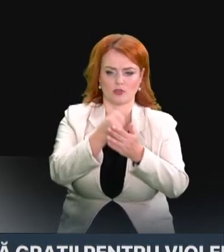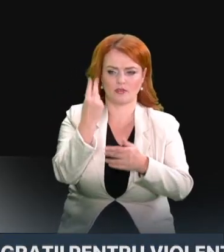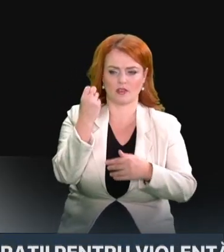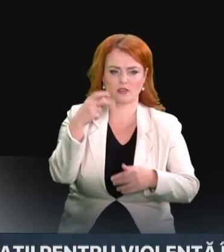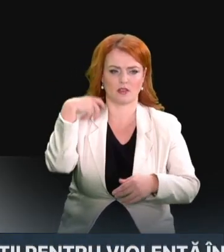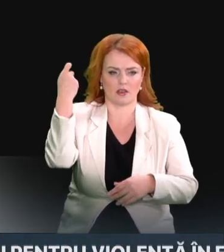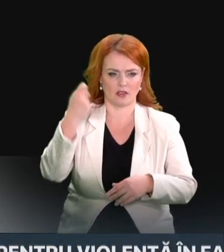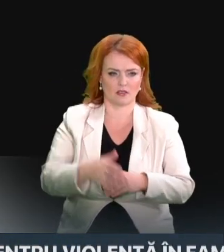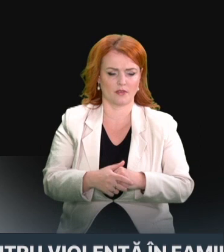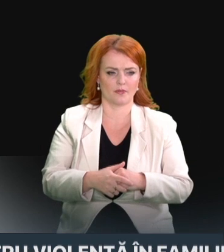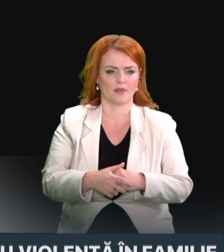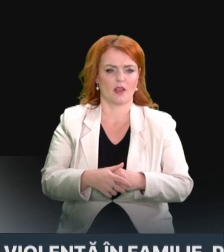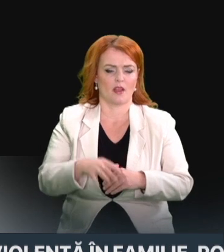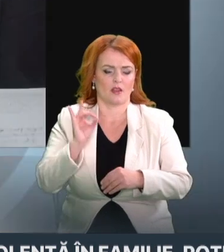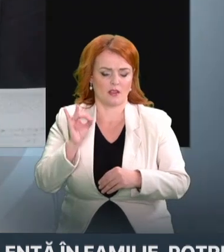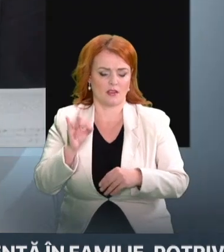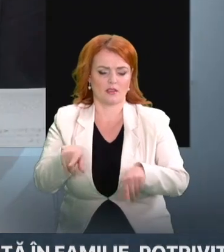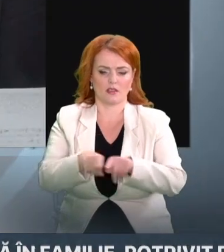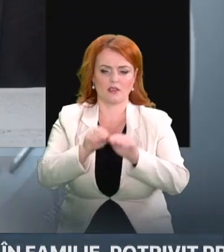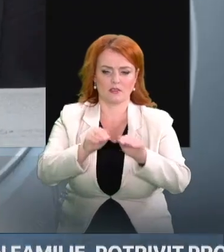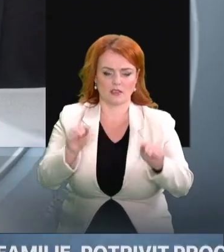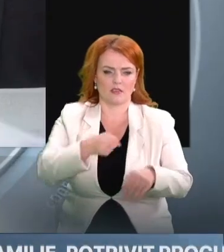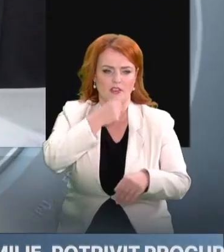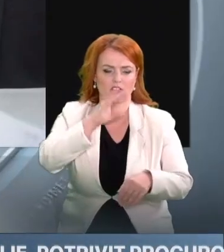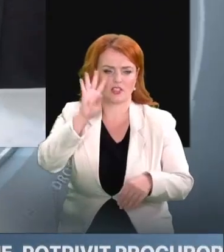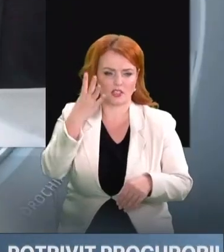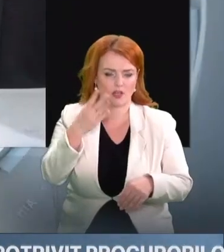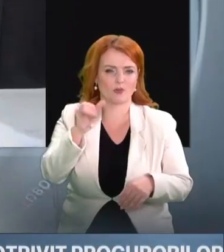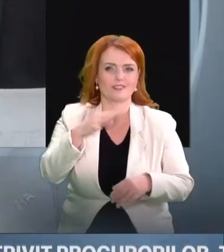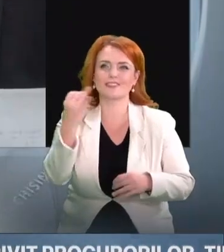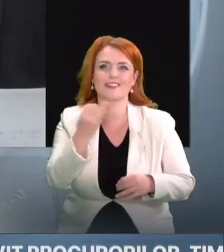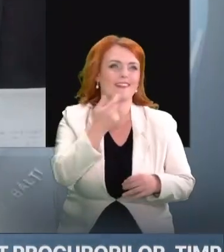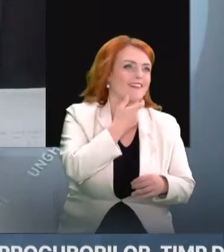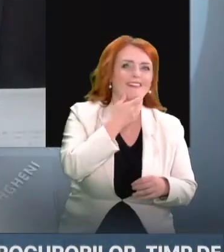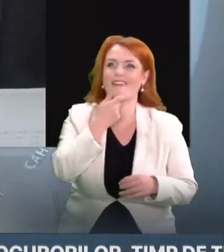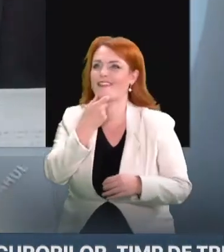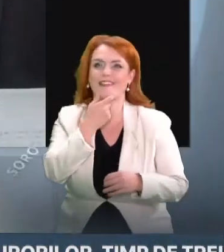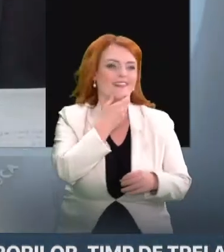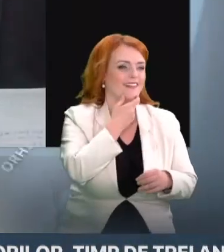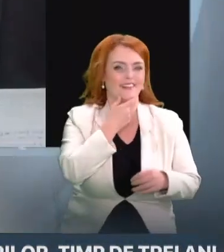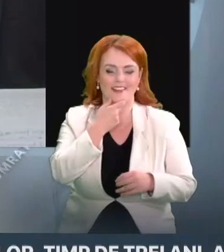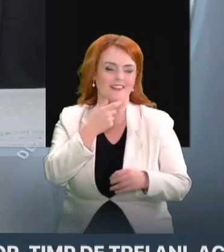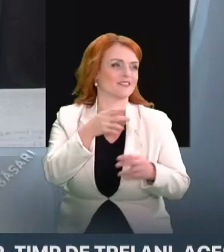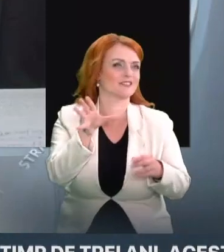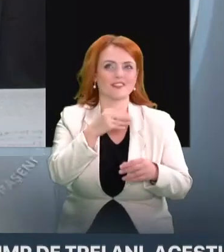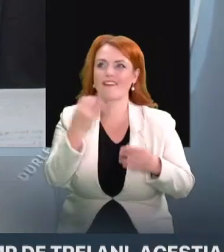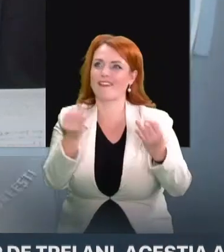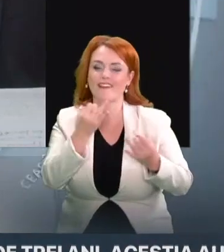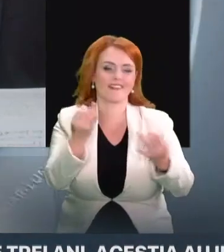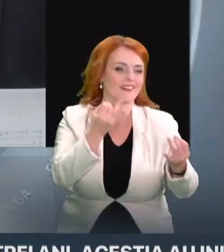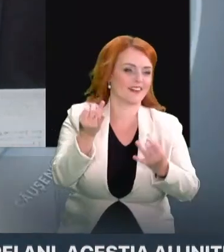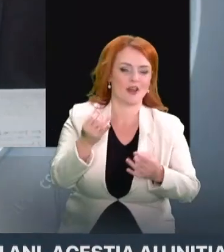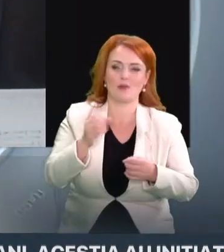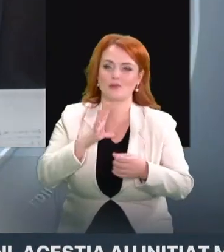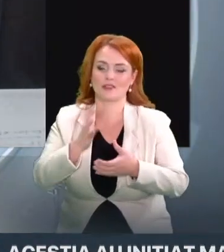dorește tot să cunoască. Și nefiind supravegheată pe o durată mai lungă de timp, a pornit în căutare. A pornit să stabilească noi relații,